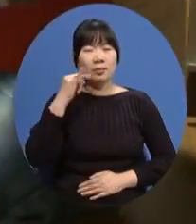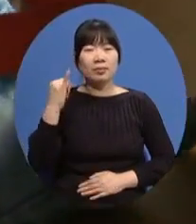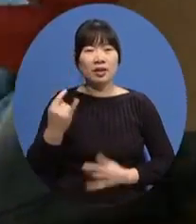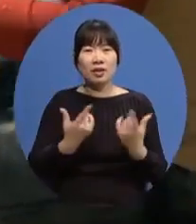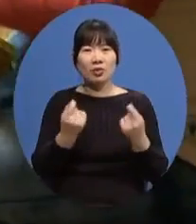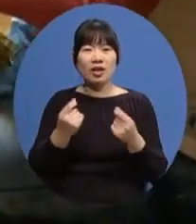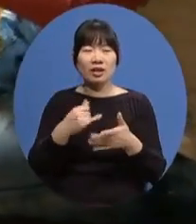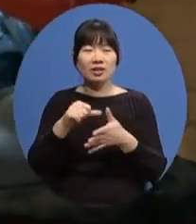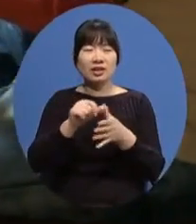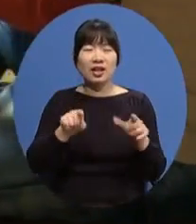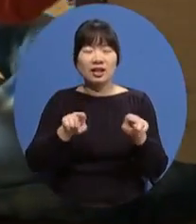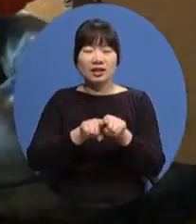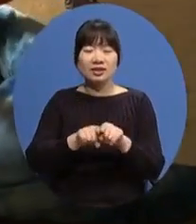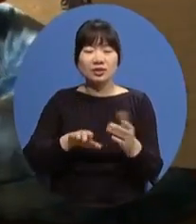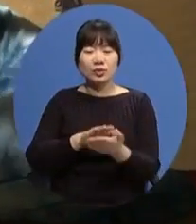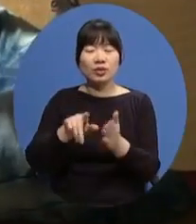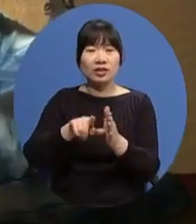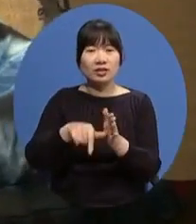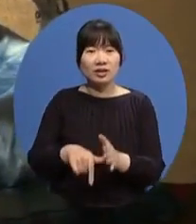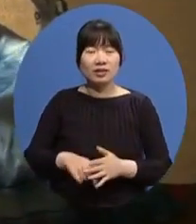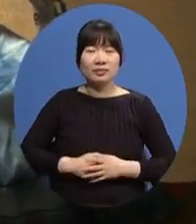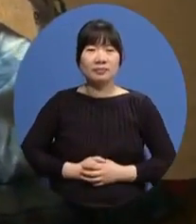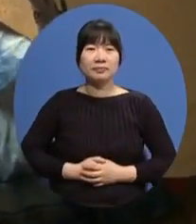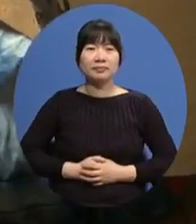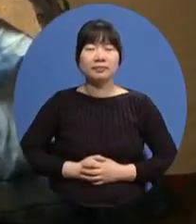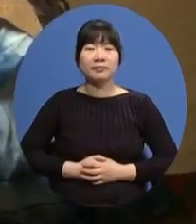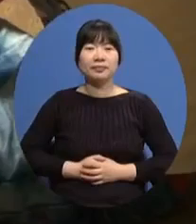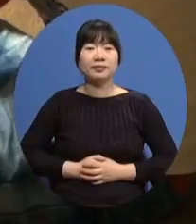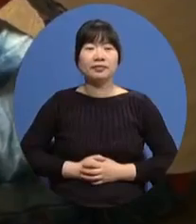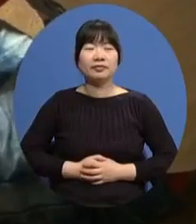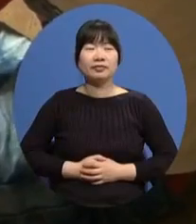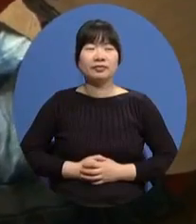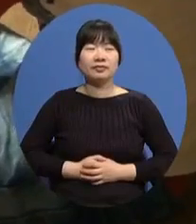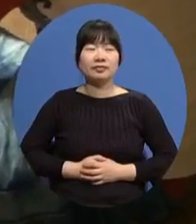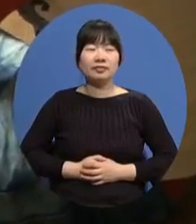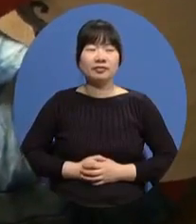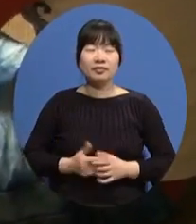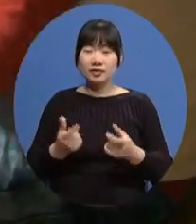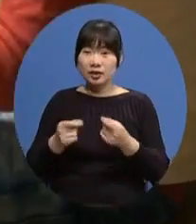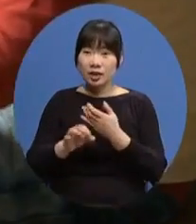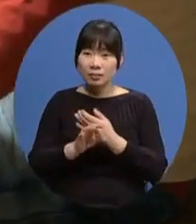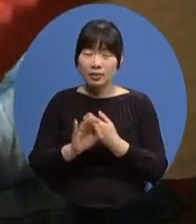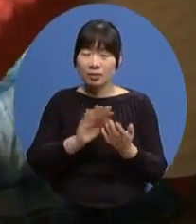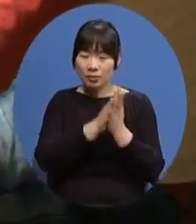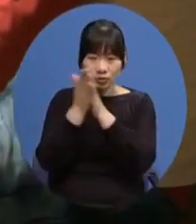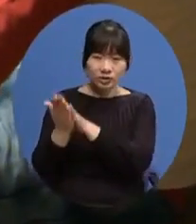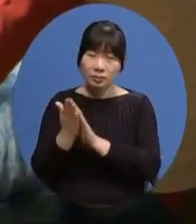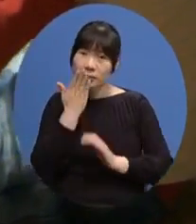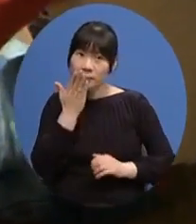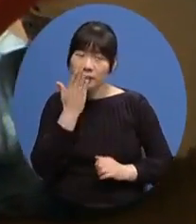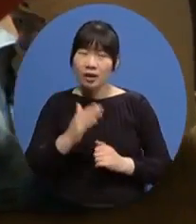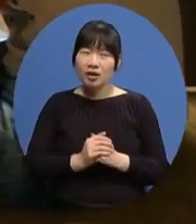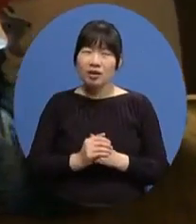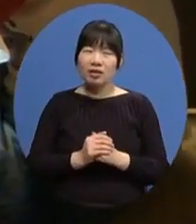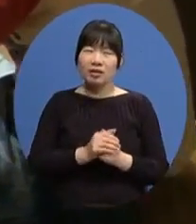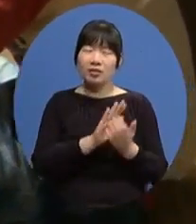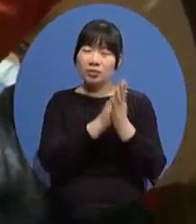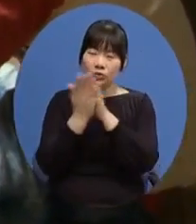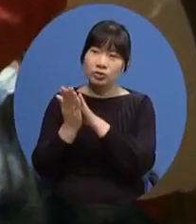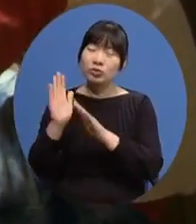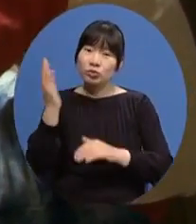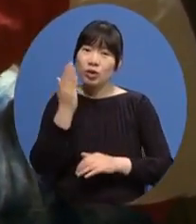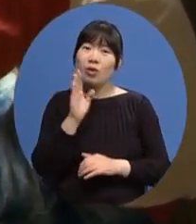엄마와 건우가 함께 놀이를 할 땐 이거 변신 되는 거야? 네, 변신은 되는